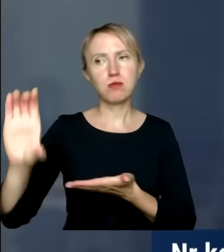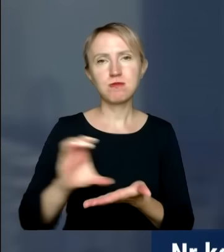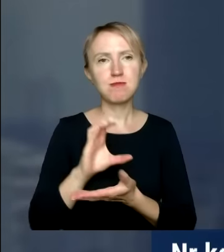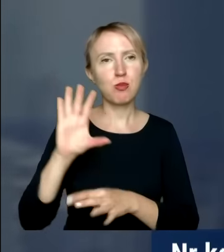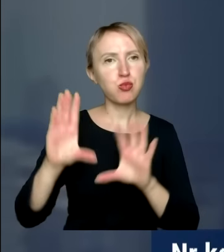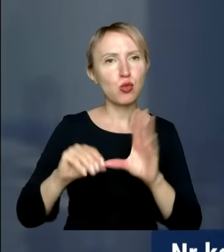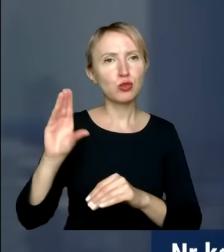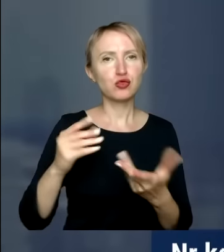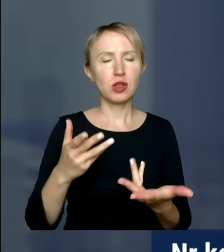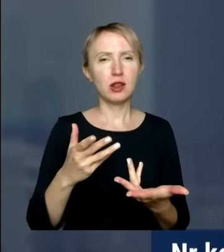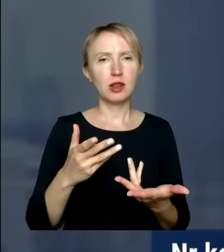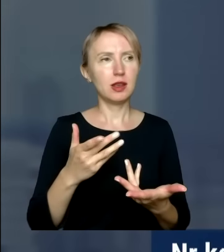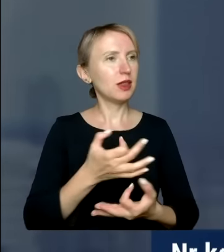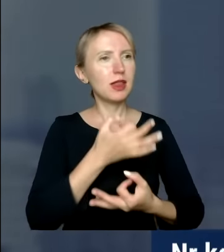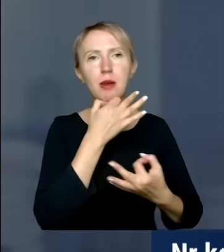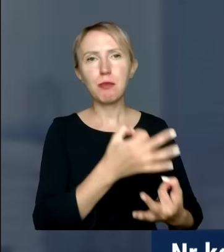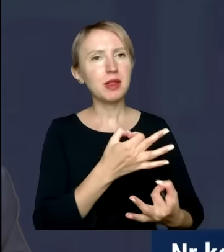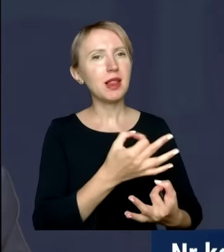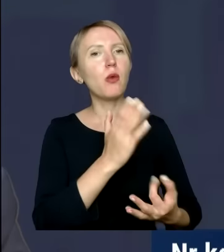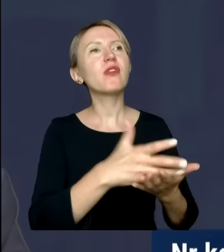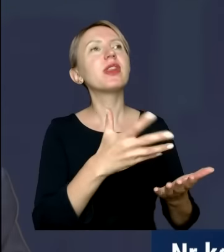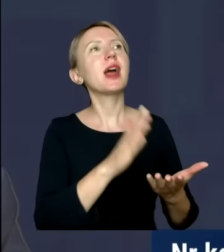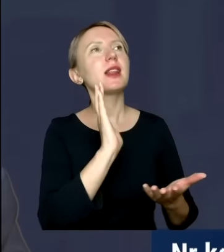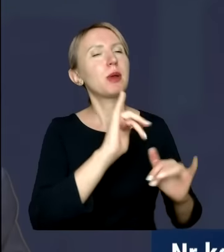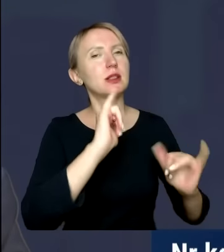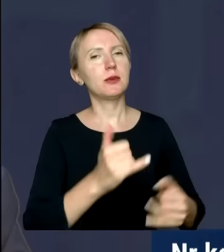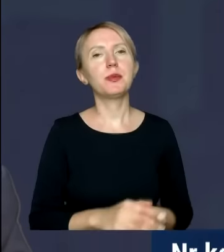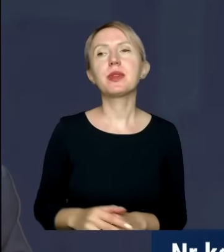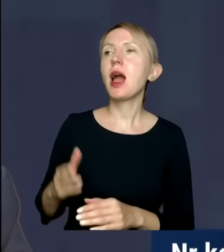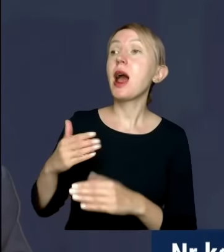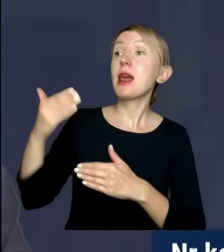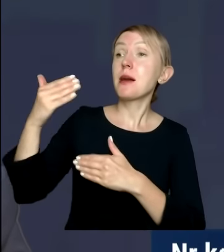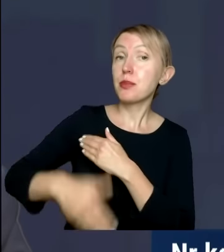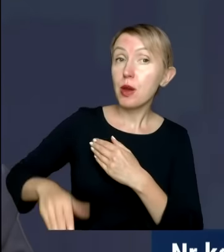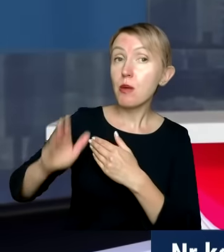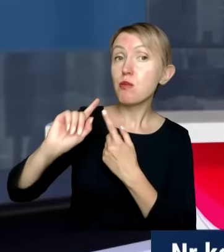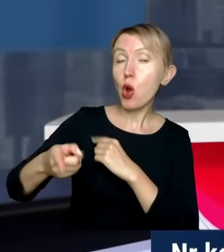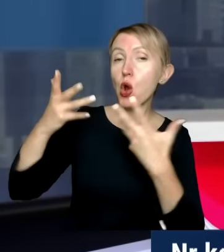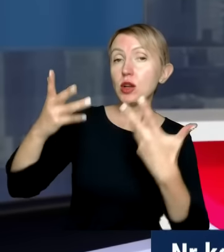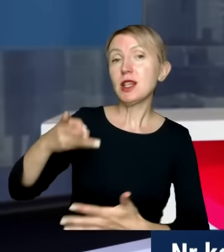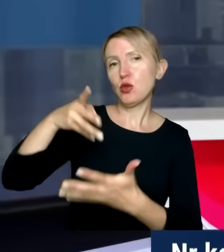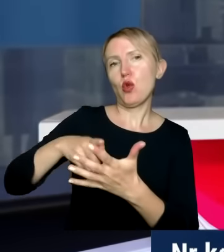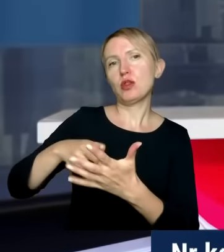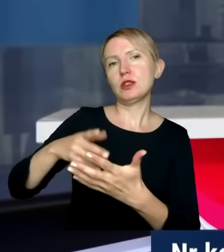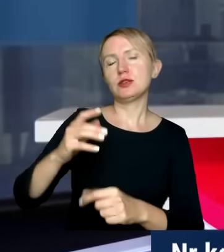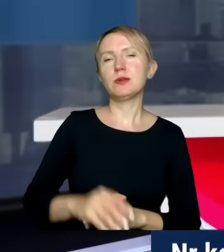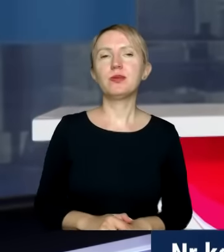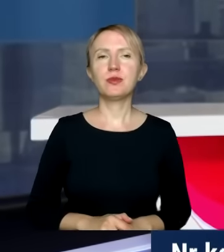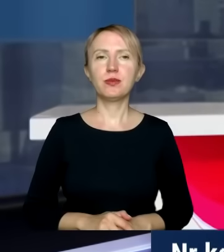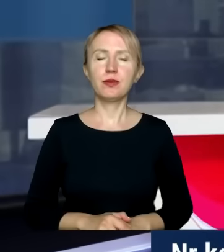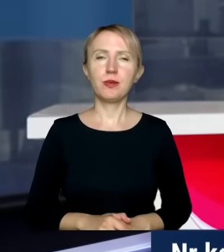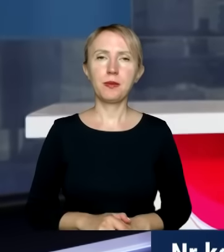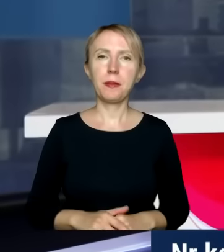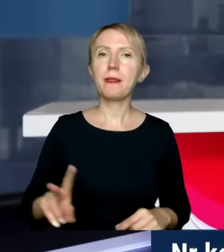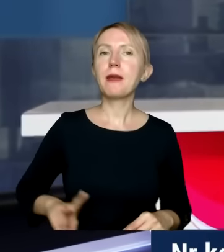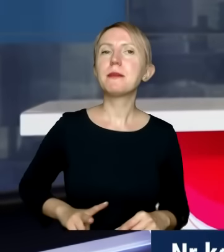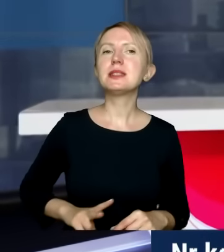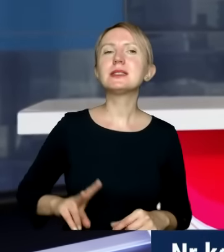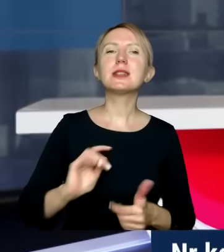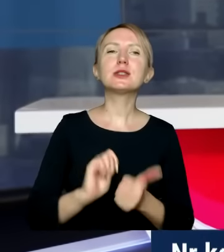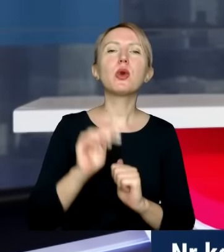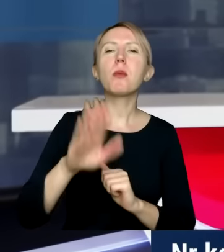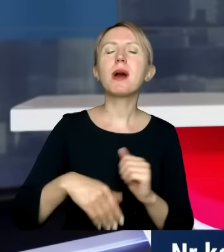prostu nawet nie zapytał jak one będą wydane ale chcę rozliczać po wszystkim A gdzie można było zrobić to wcześniej ale minister sportu ma narzędzia do tego